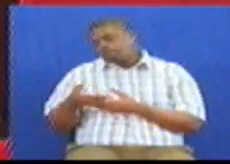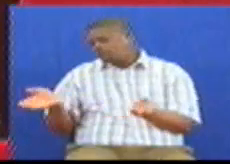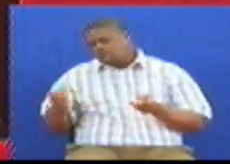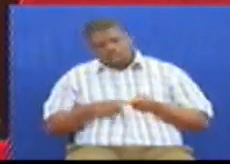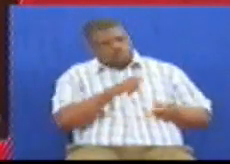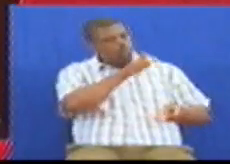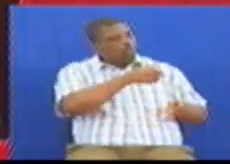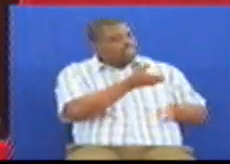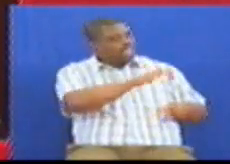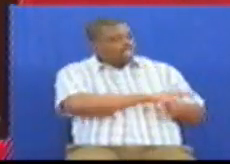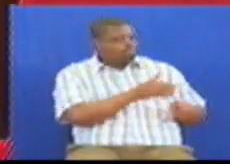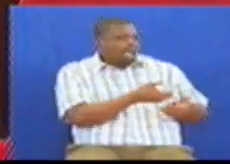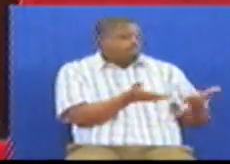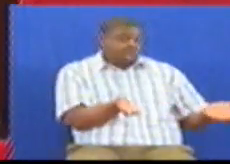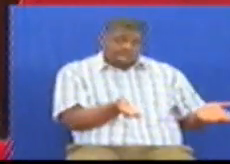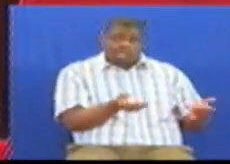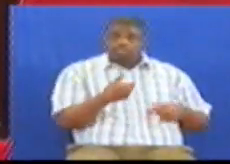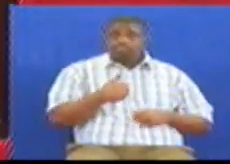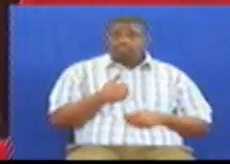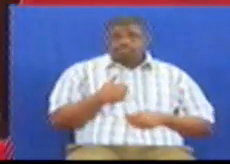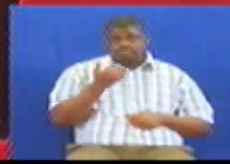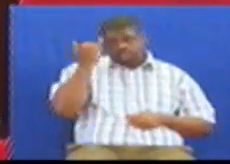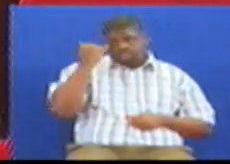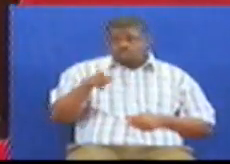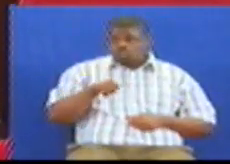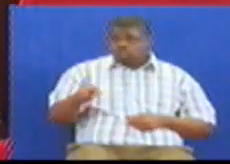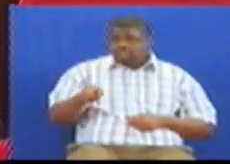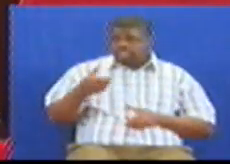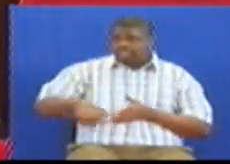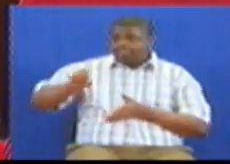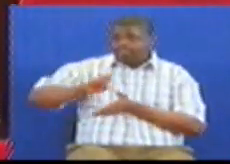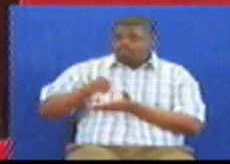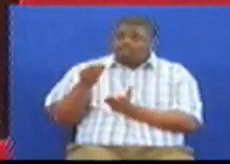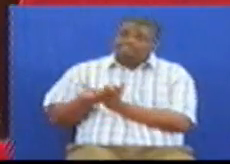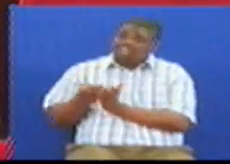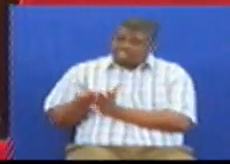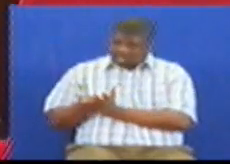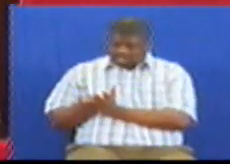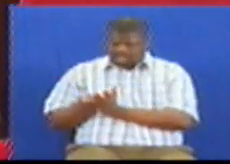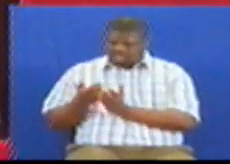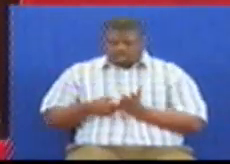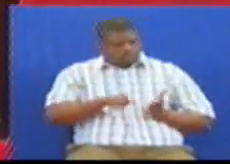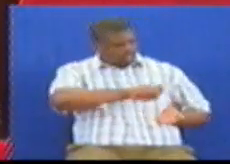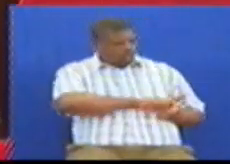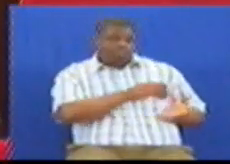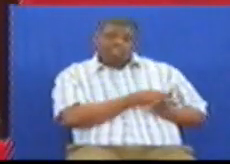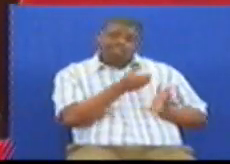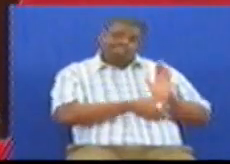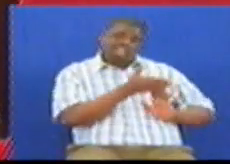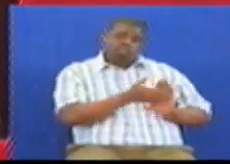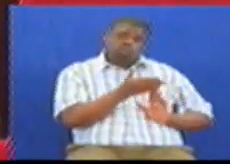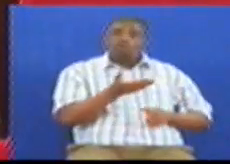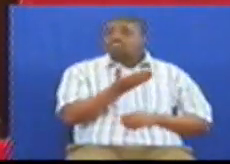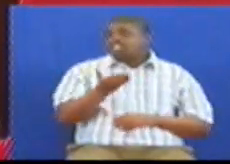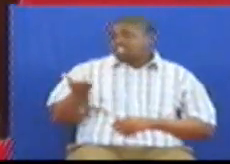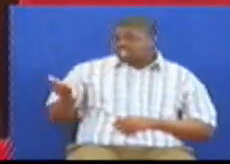naishauri TAMISEMI kama alivyosema wenzangu kwamba iongezewe fedha. Inaweza kuongeza fedha kutoka kwenye vyanzo vingine,